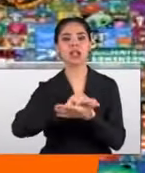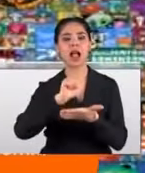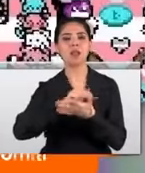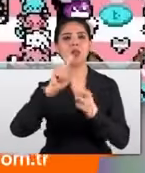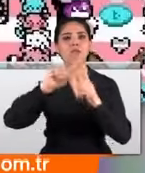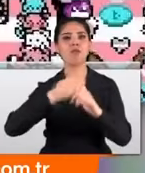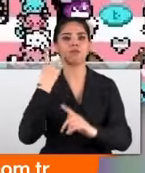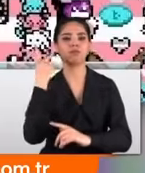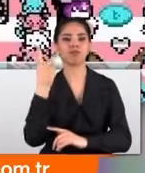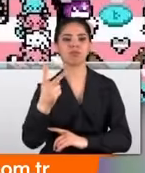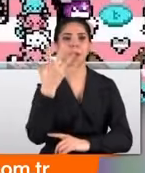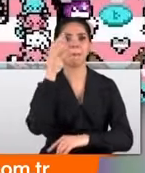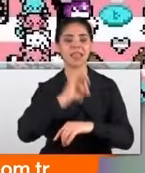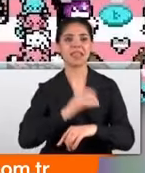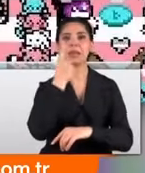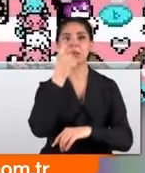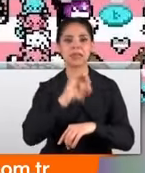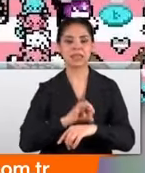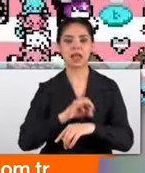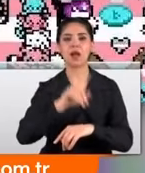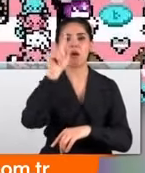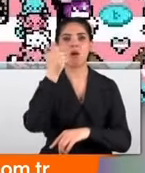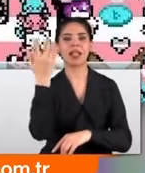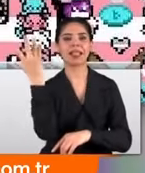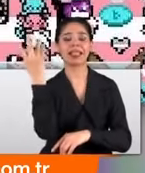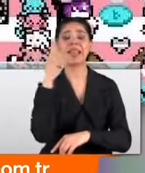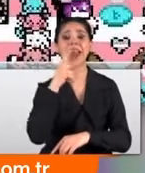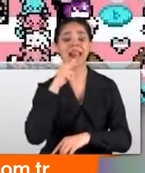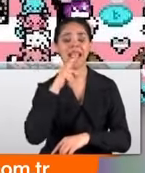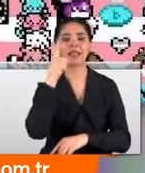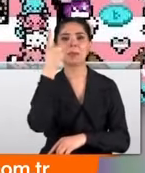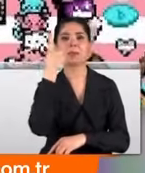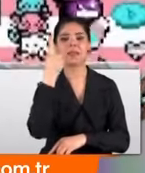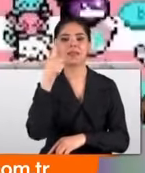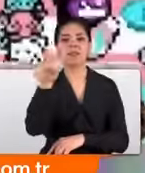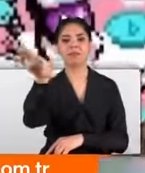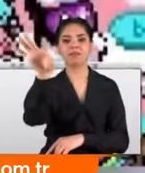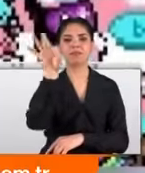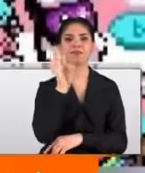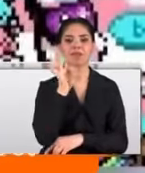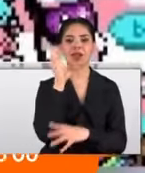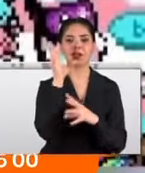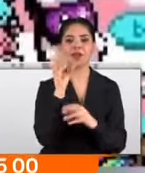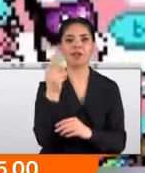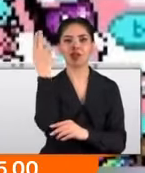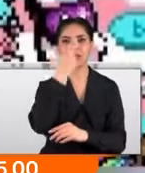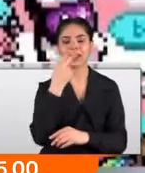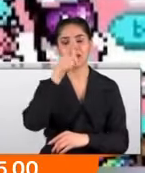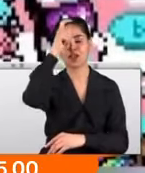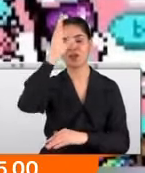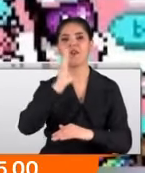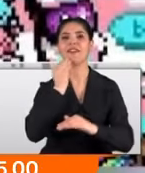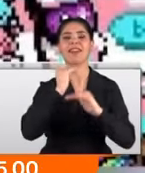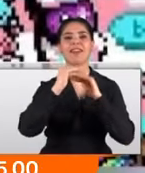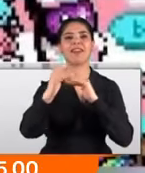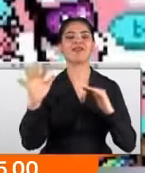projesi aslında. Her 5 dakikada bir 16 renkten birini sadece tek bir pikselde kullanabildiğiniz görsel Türk gençlerinin de